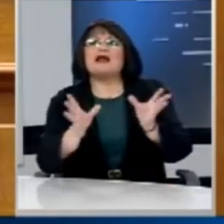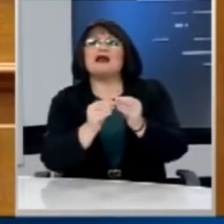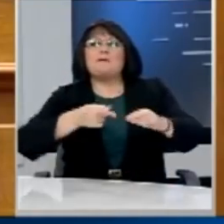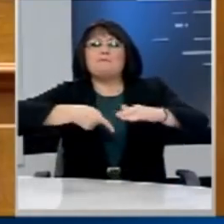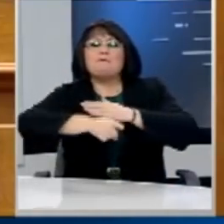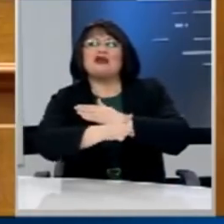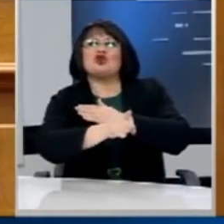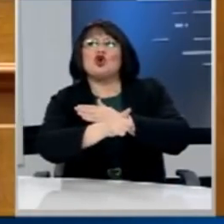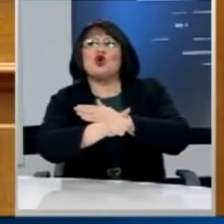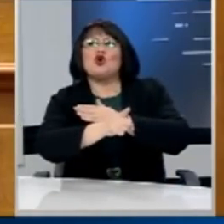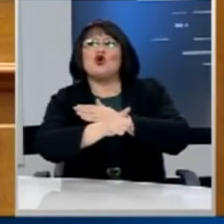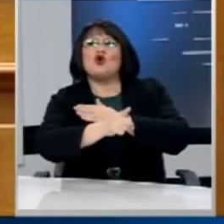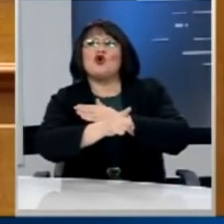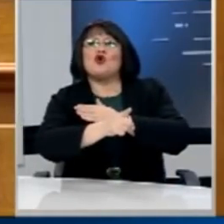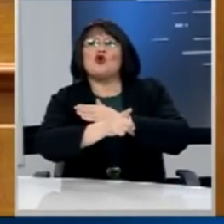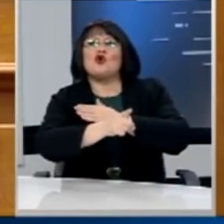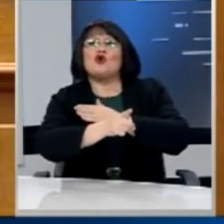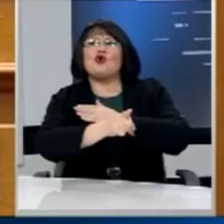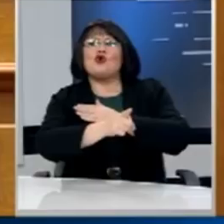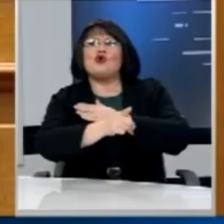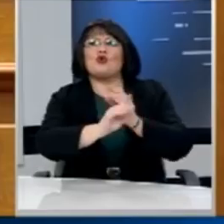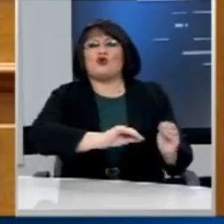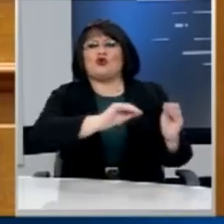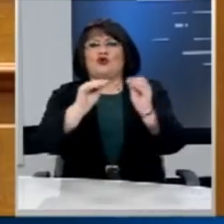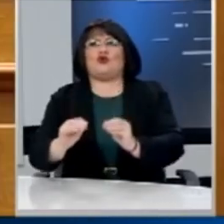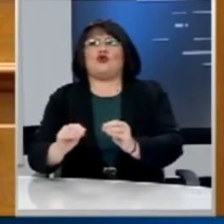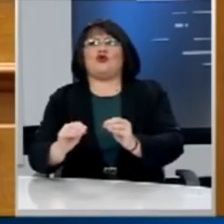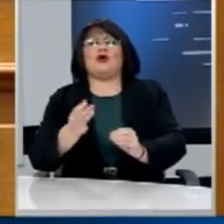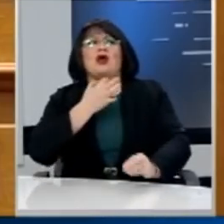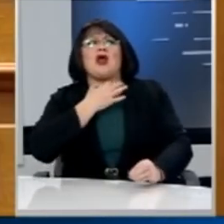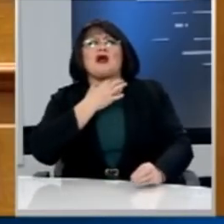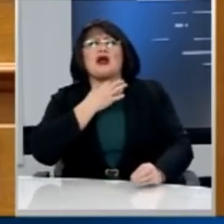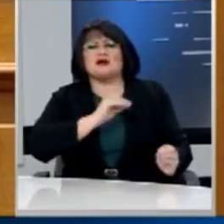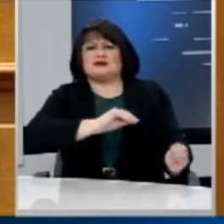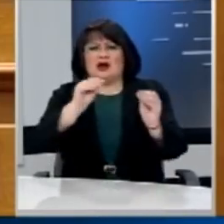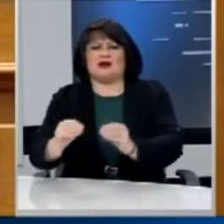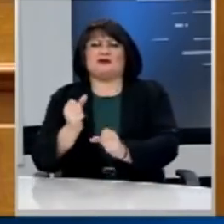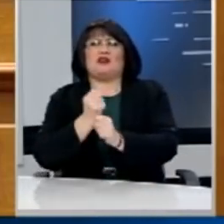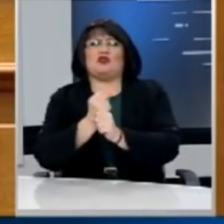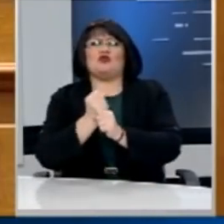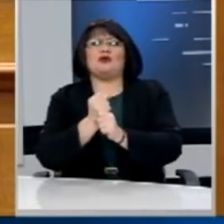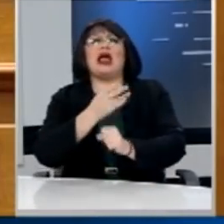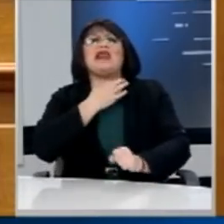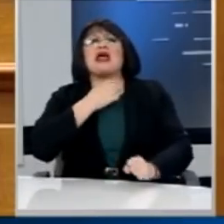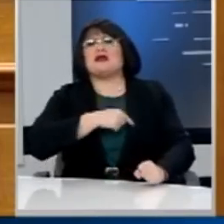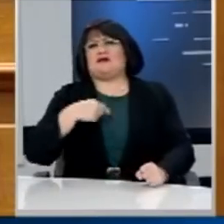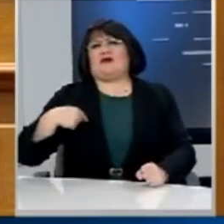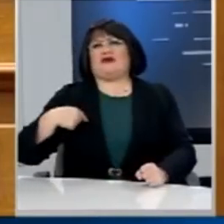μετρό άλλαξαν πόστο με βάση τις ανάγκες του εργοδότη